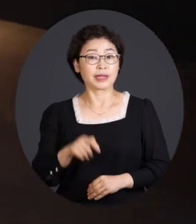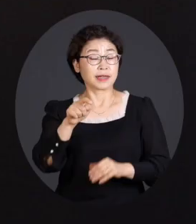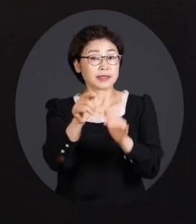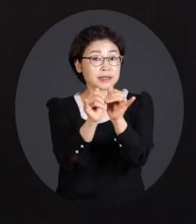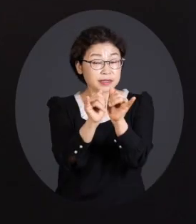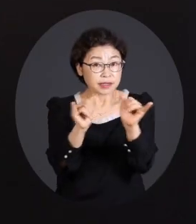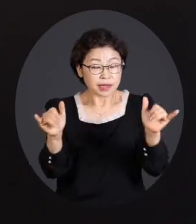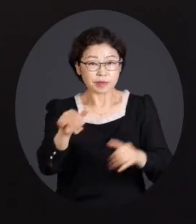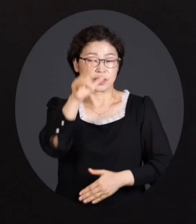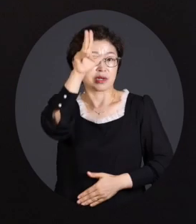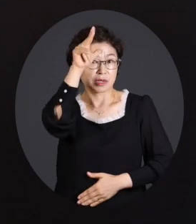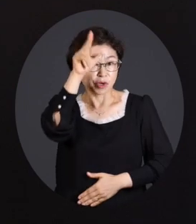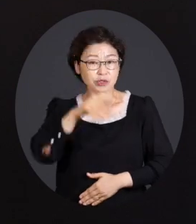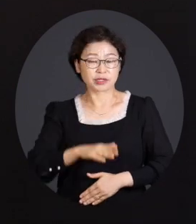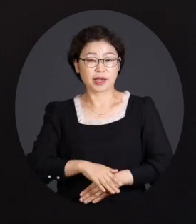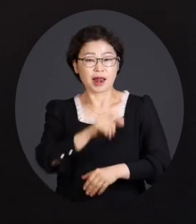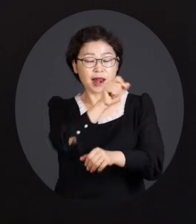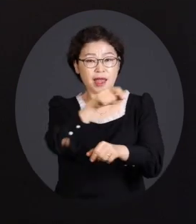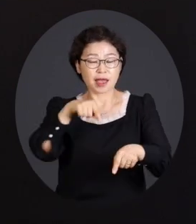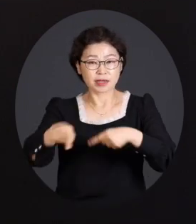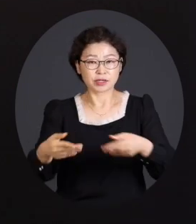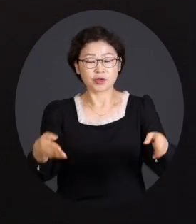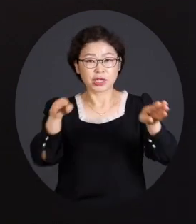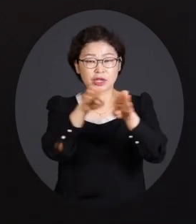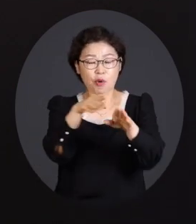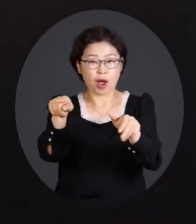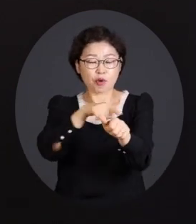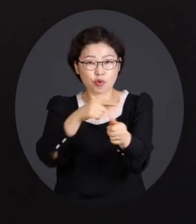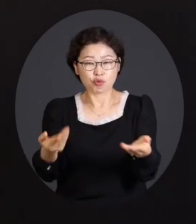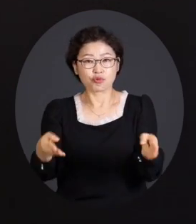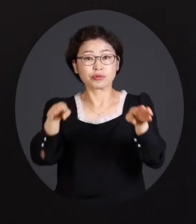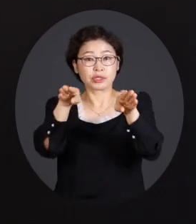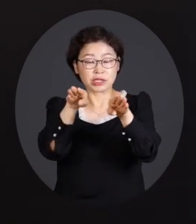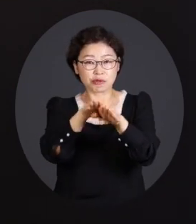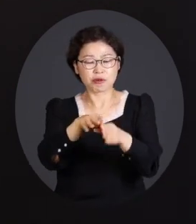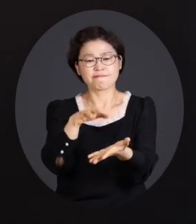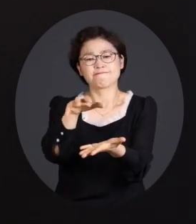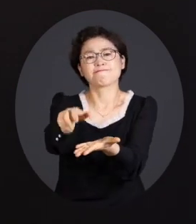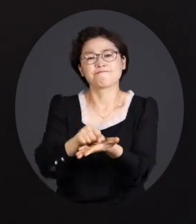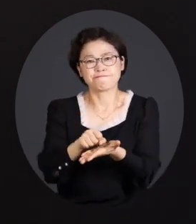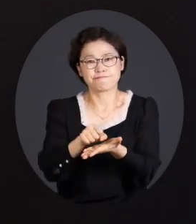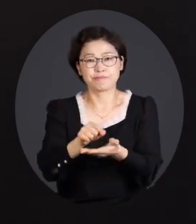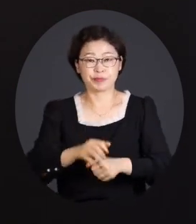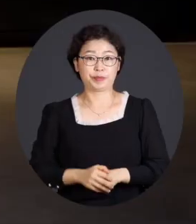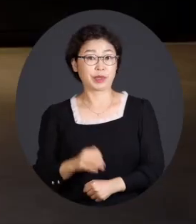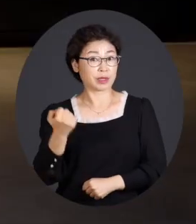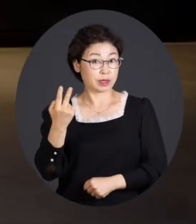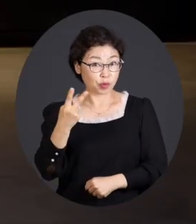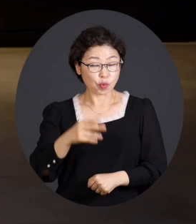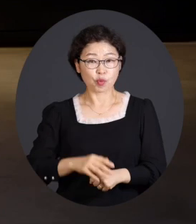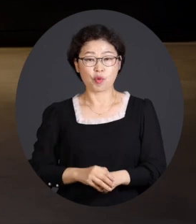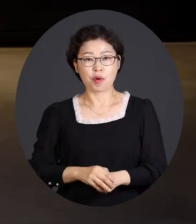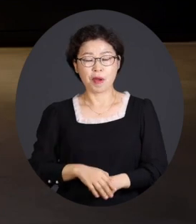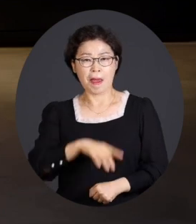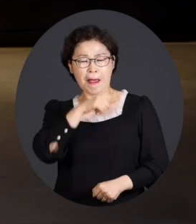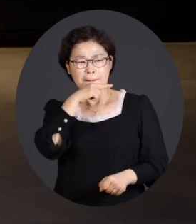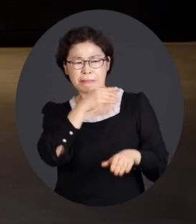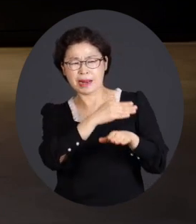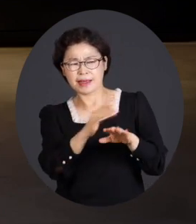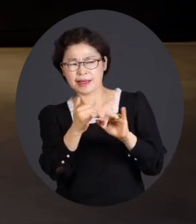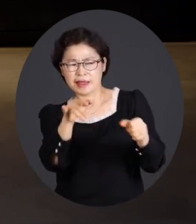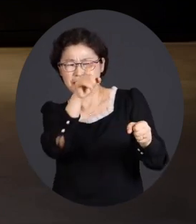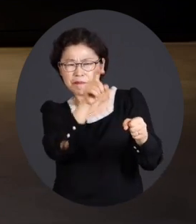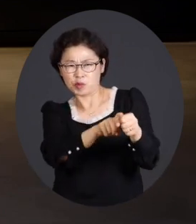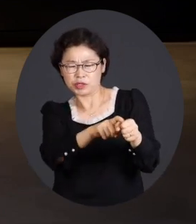이들은요, 경찰, 행정기관, 교육기관 등을 장악하기 시작합니다. 그리고 이 빨갱이 사냥을 한다는